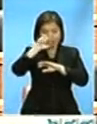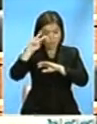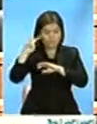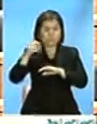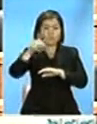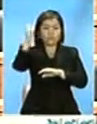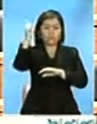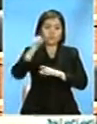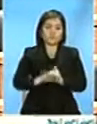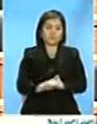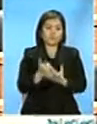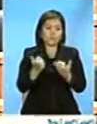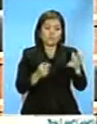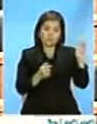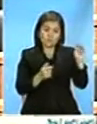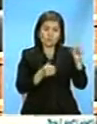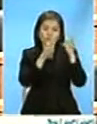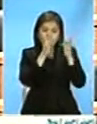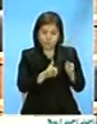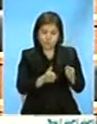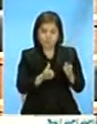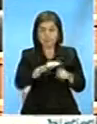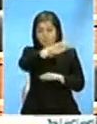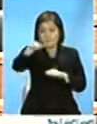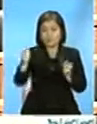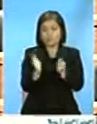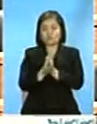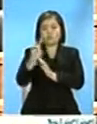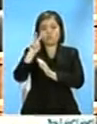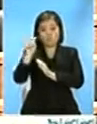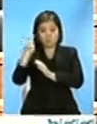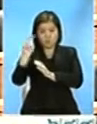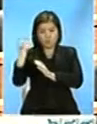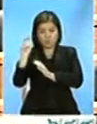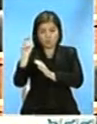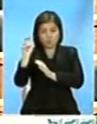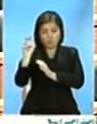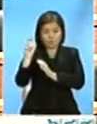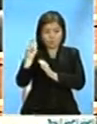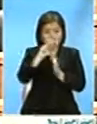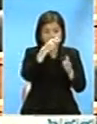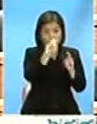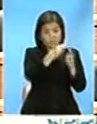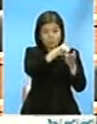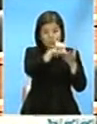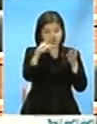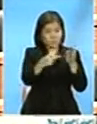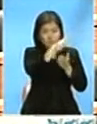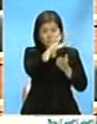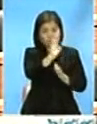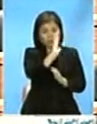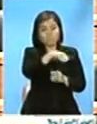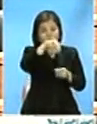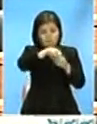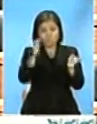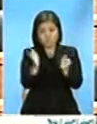40นะครับ40ท่านใน200ท่านผมไม่ได้ตัดสิทธิ์ทั้งหมดนะฮะตามที่ท่านประธานกรรมการเห็นด้วยนะครับว่าต้อง